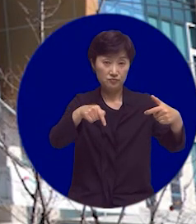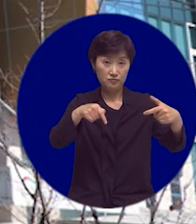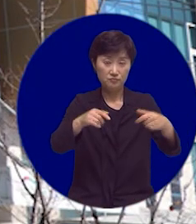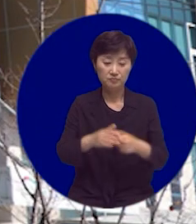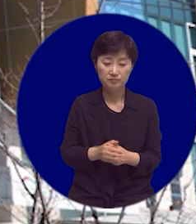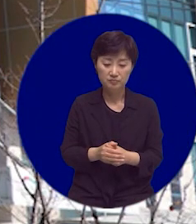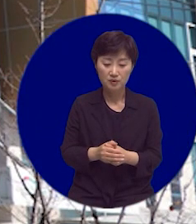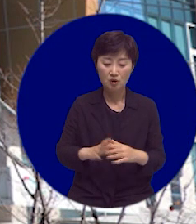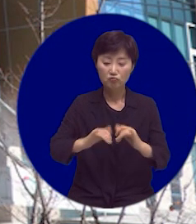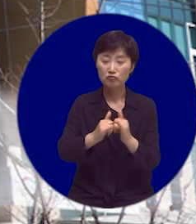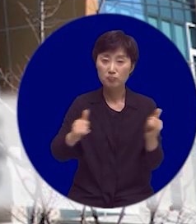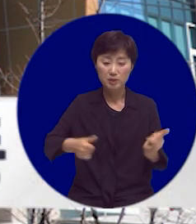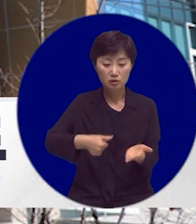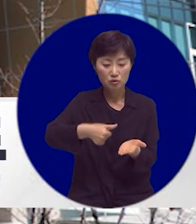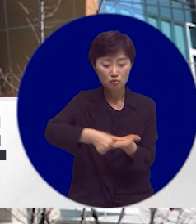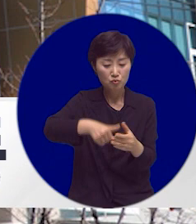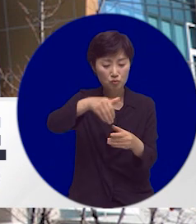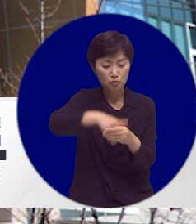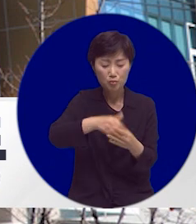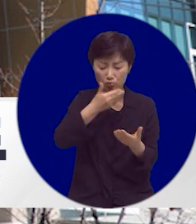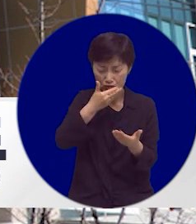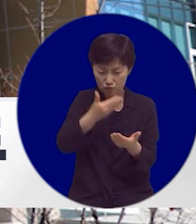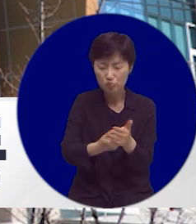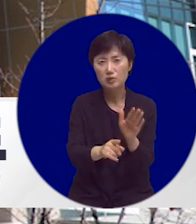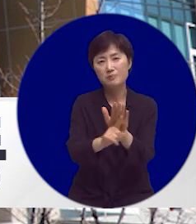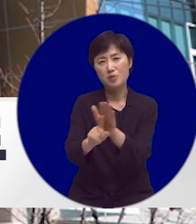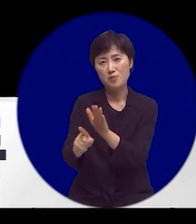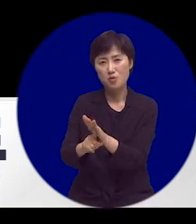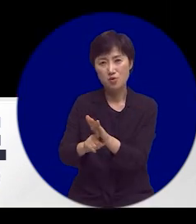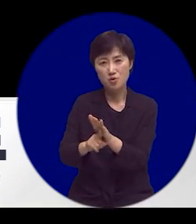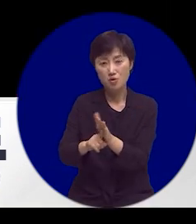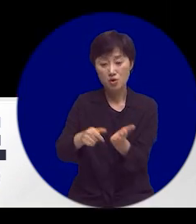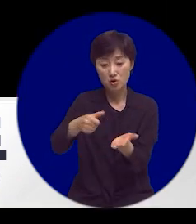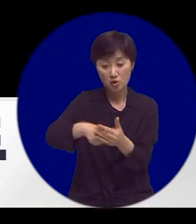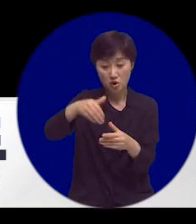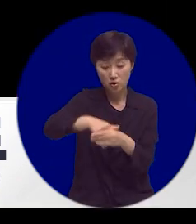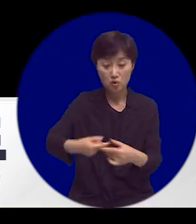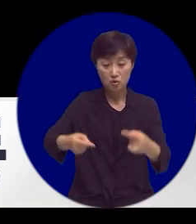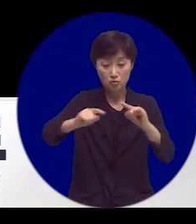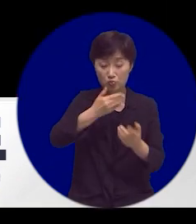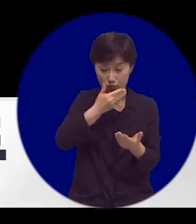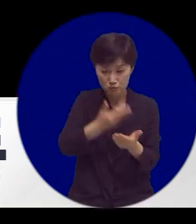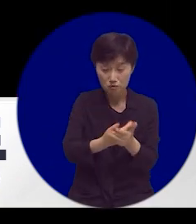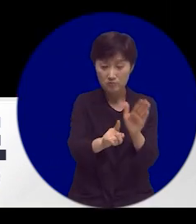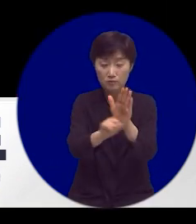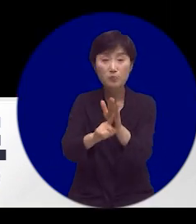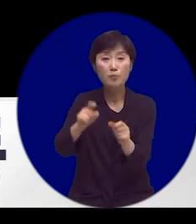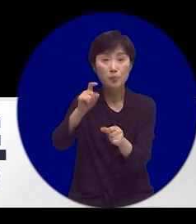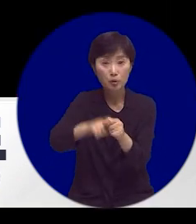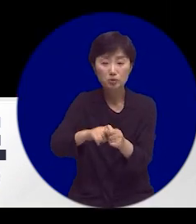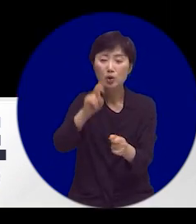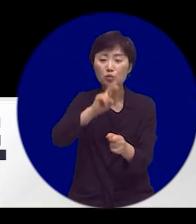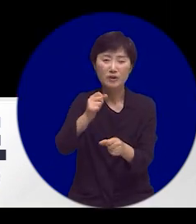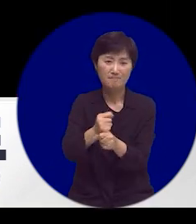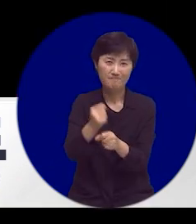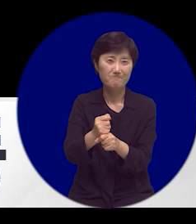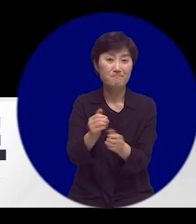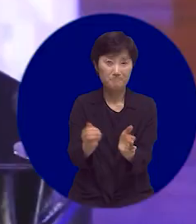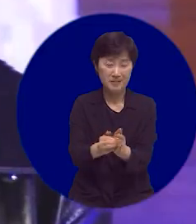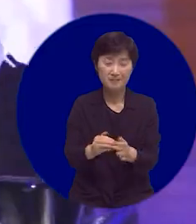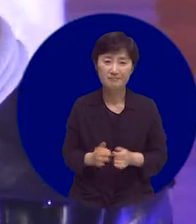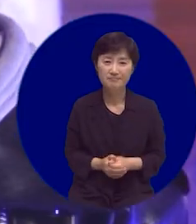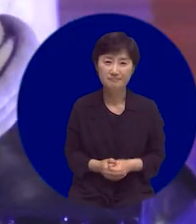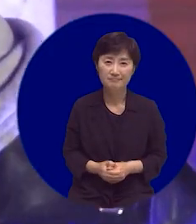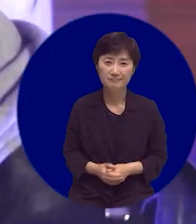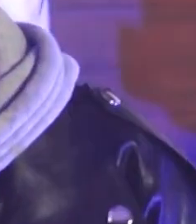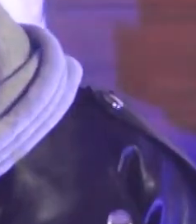대구광역시 선거관리위원회가 유권자의 의미와 소중함을 되새기고 투표 참여의 중요성을 공유하기 위해 선거 주제가를